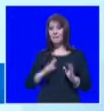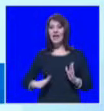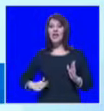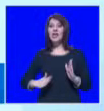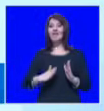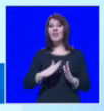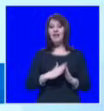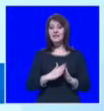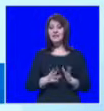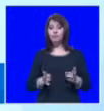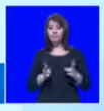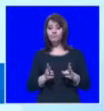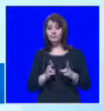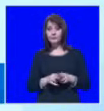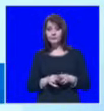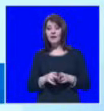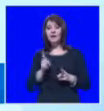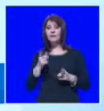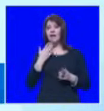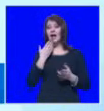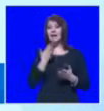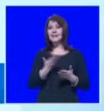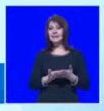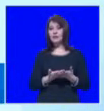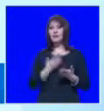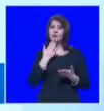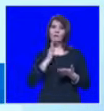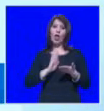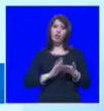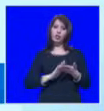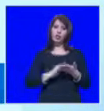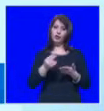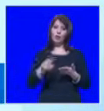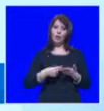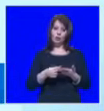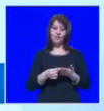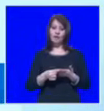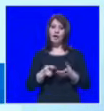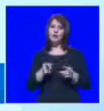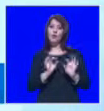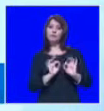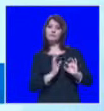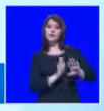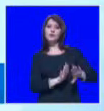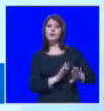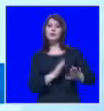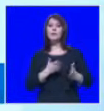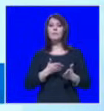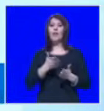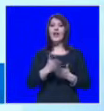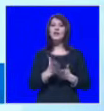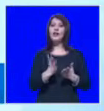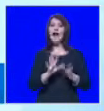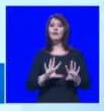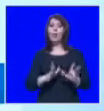този критерий е заложен още от договора за Маастрихт, така че той стои по начина, по който е определен